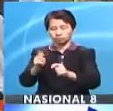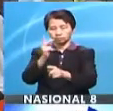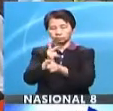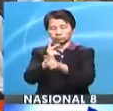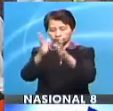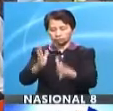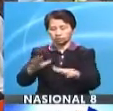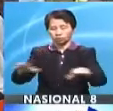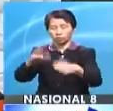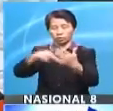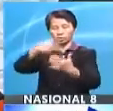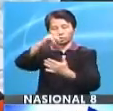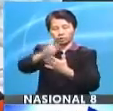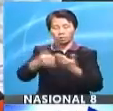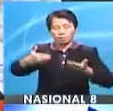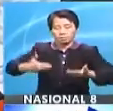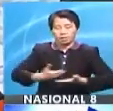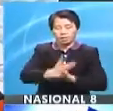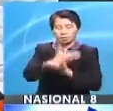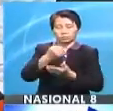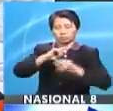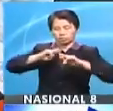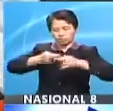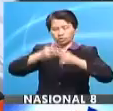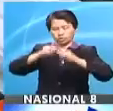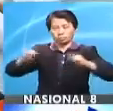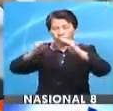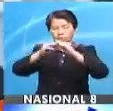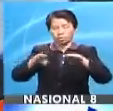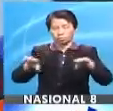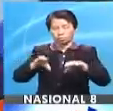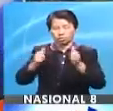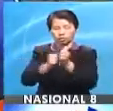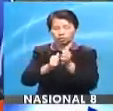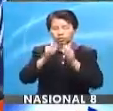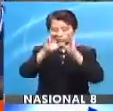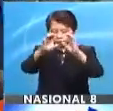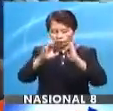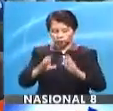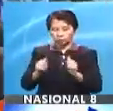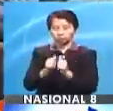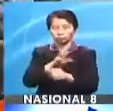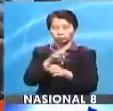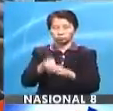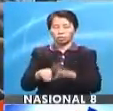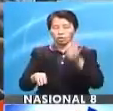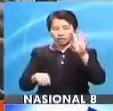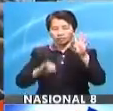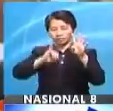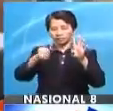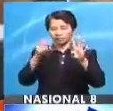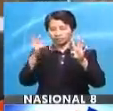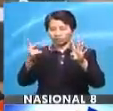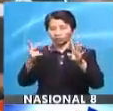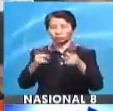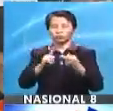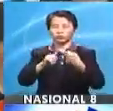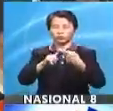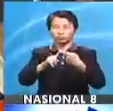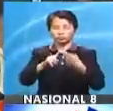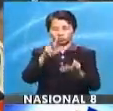melaksanakan projek pembinaan baharu dan baik pulih masjid dibuat berdasarkan tatacara yang melibatkan empat jawatankuasa iaitu